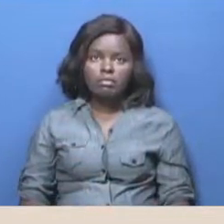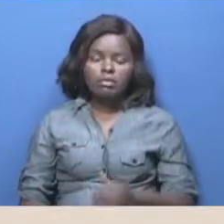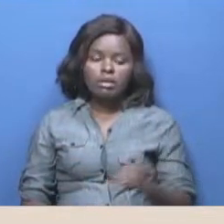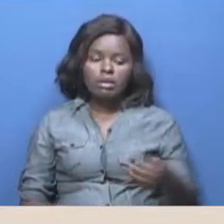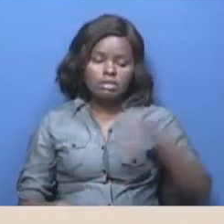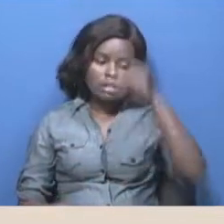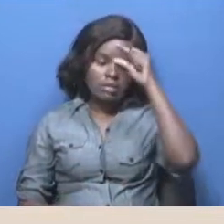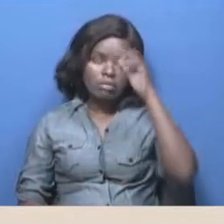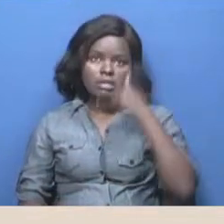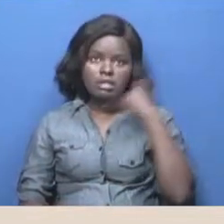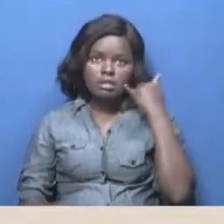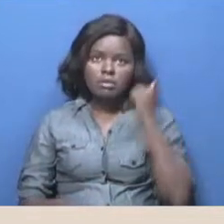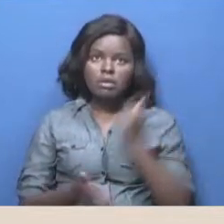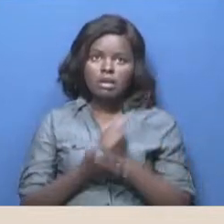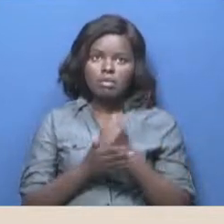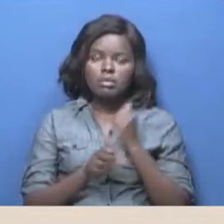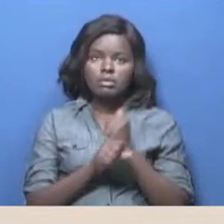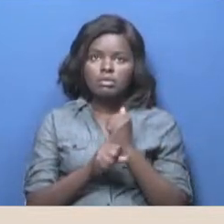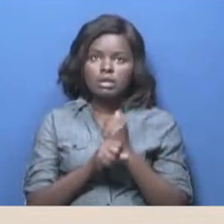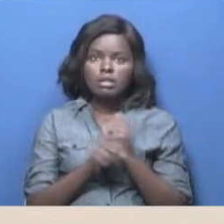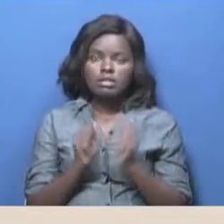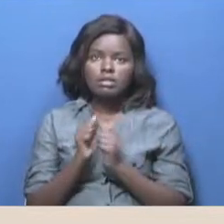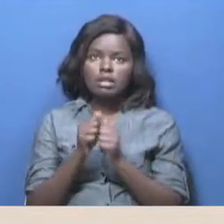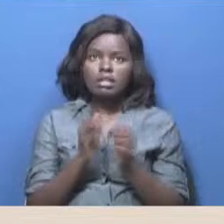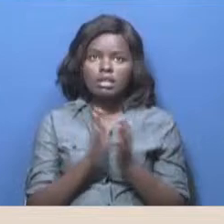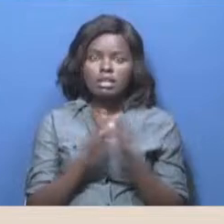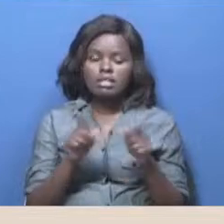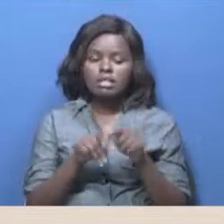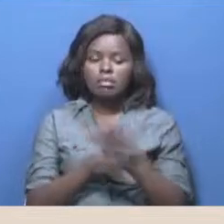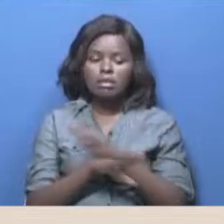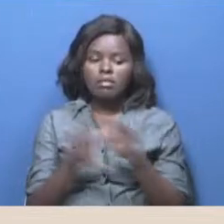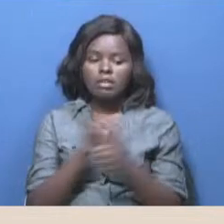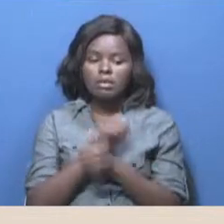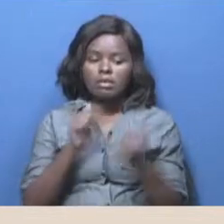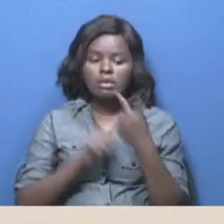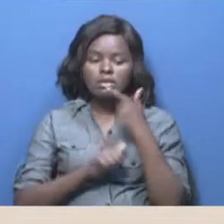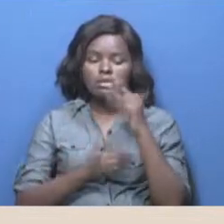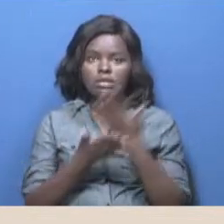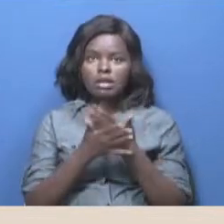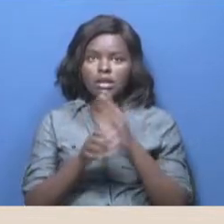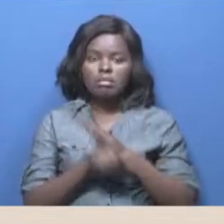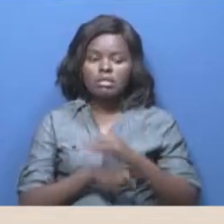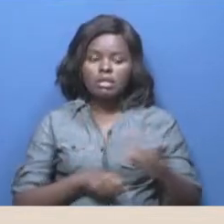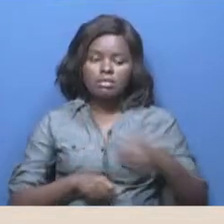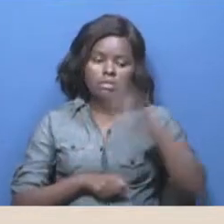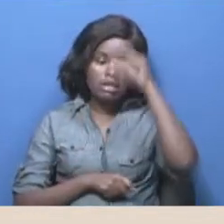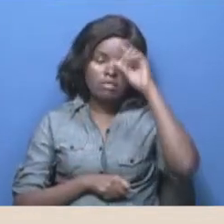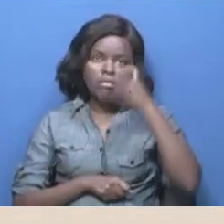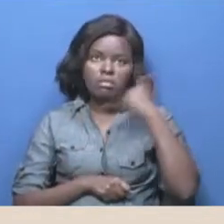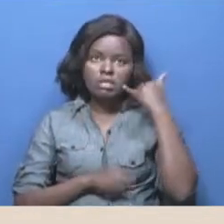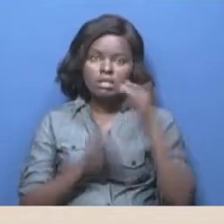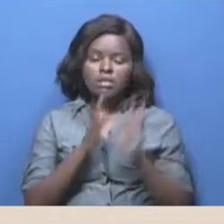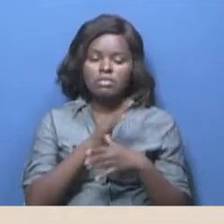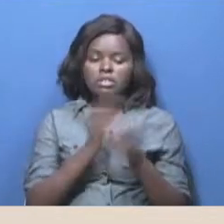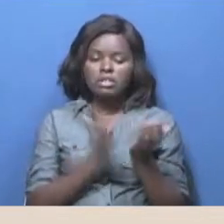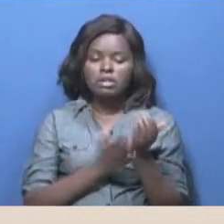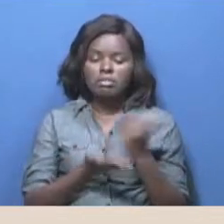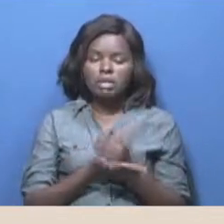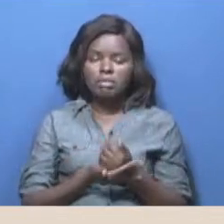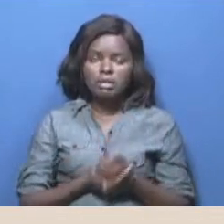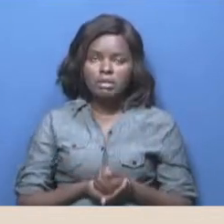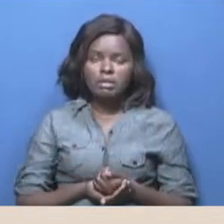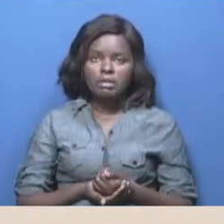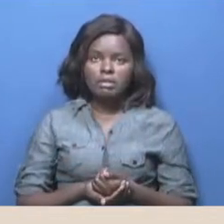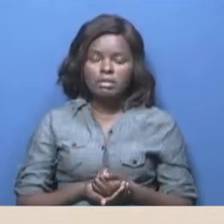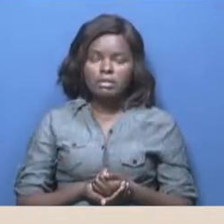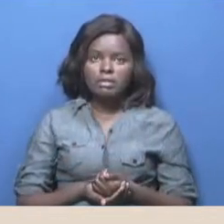Nakuru, tutasaidia na hii kazi itaenda taratibu na mambo yote itaenda swali. Kwa hivyo tunashukuru county government ya Nakuru na fishery department na kwa